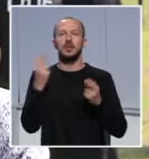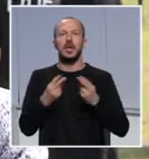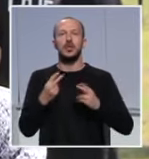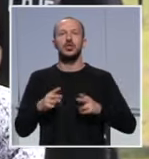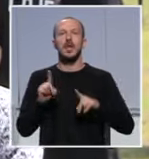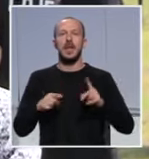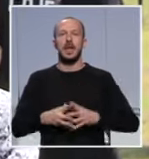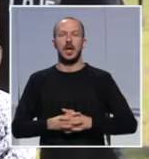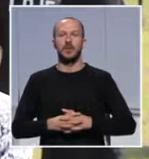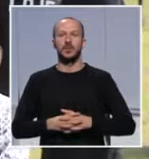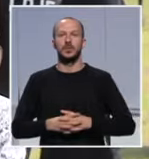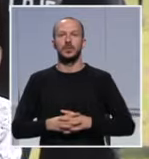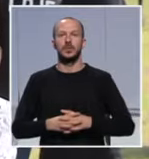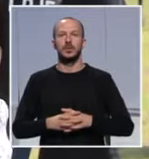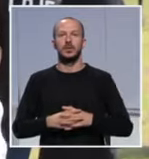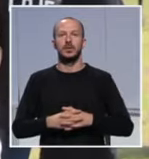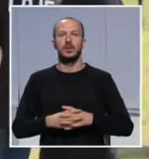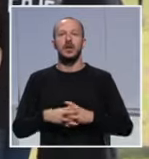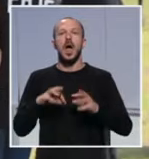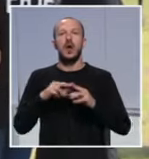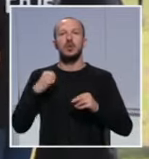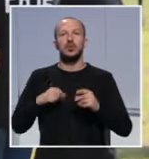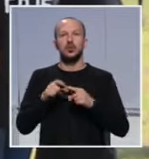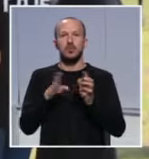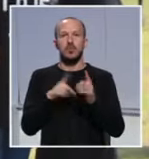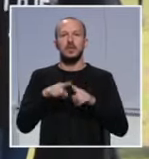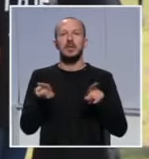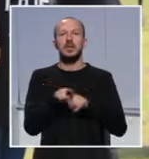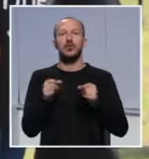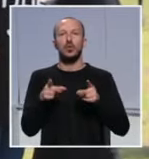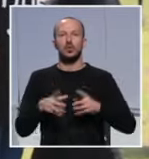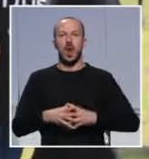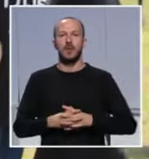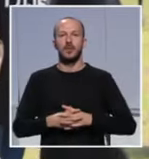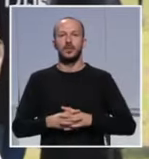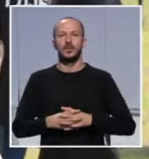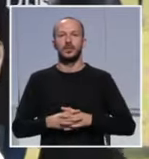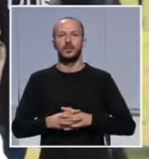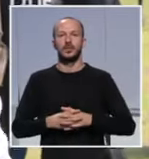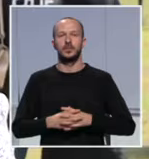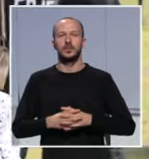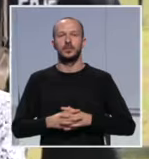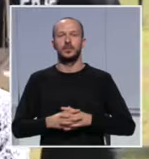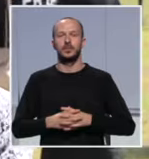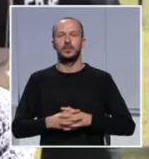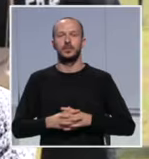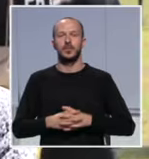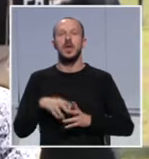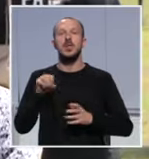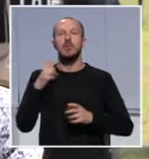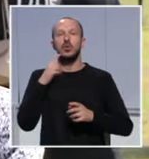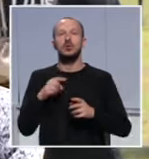neki modus. A gospodinu Schmidtu bi isto poručila da